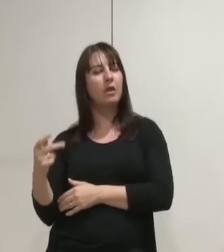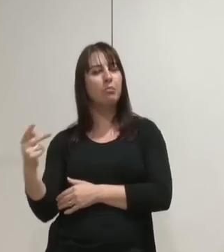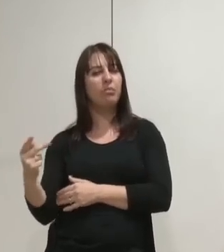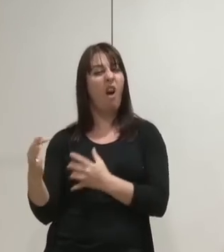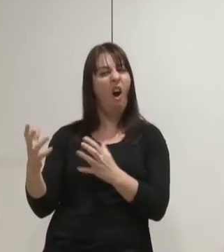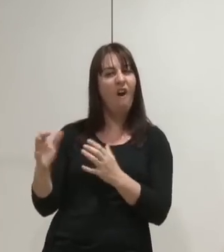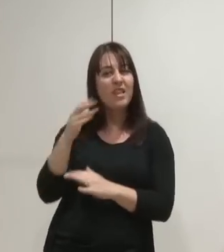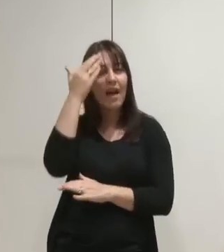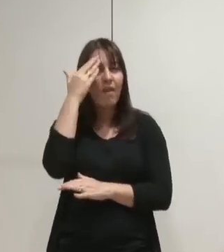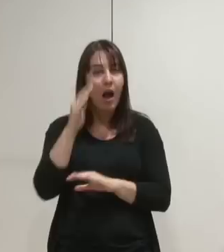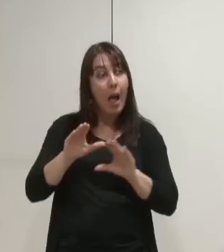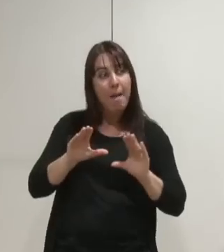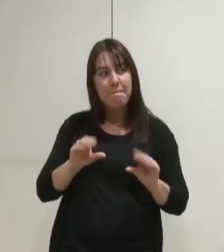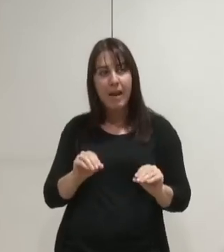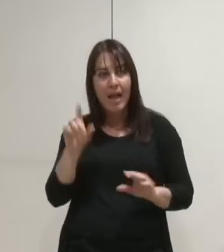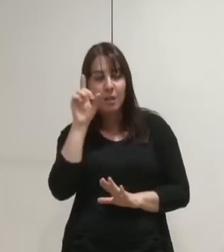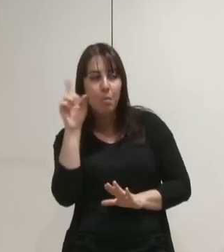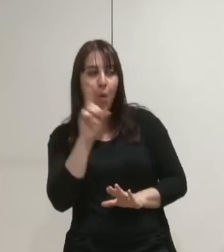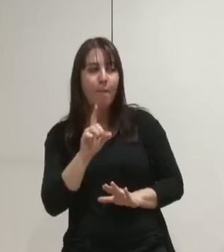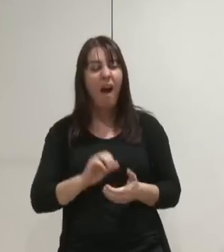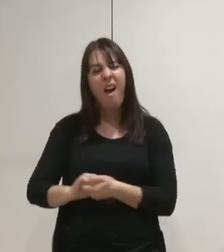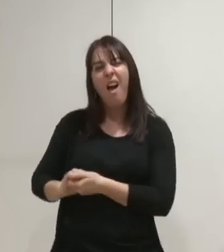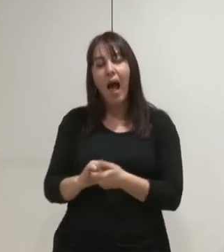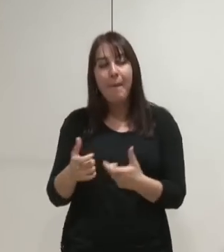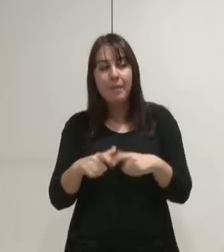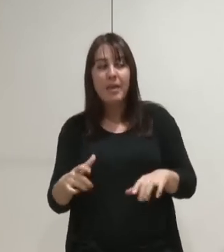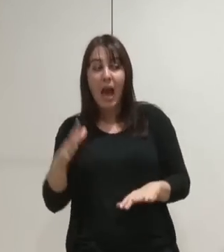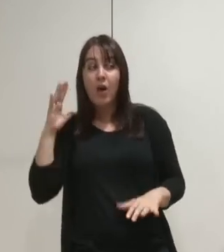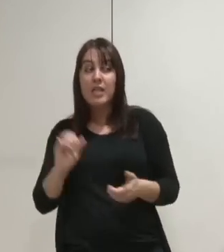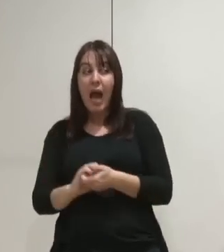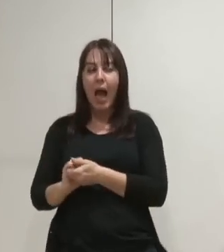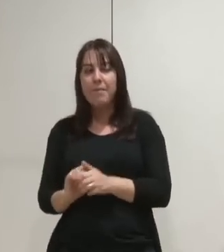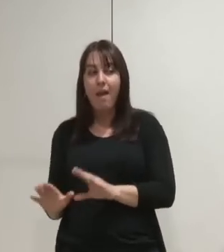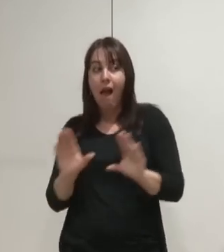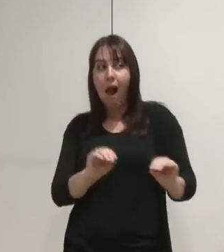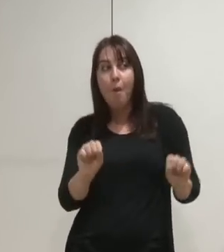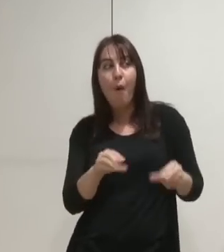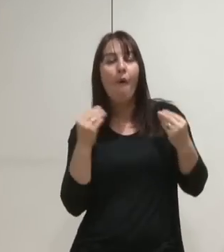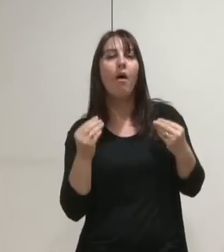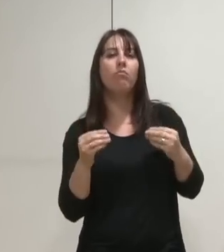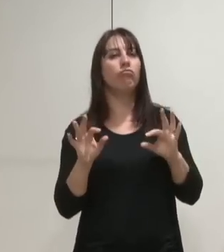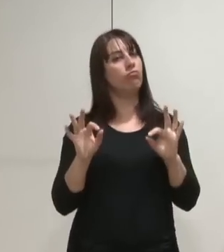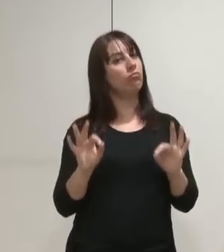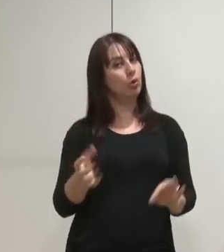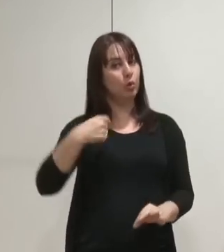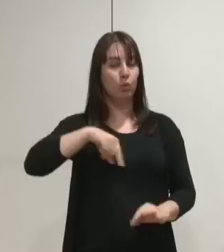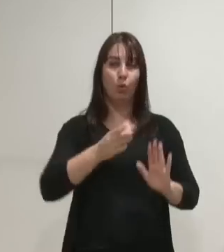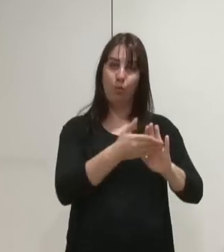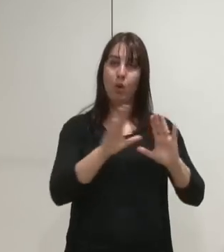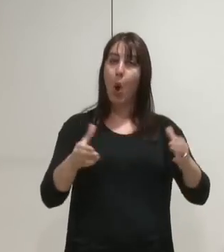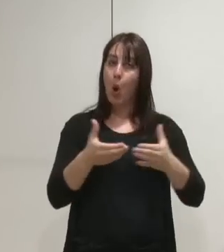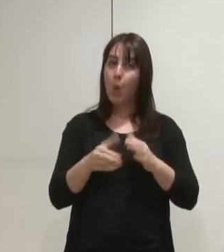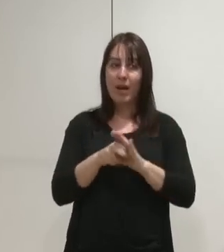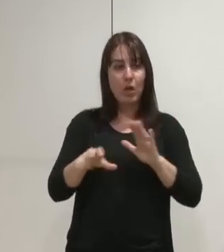savoir s'il y avait de la place pour y mettre peut-être des amis ou des anciens amis donc nous nous avons demandé effectivement à ce que les compagnies